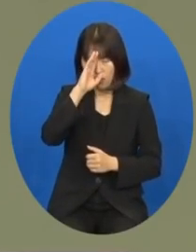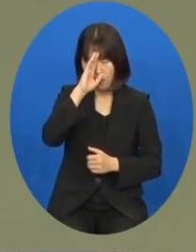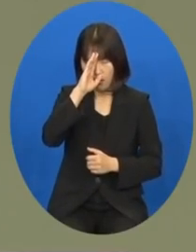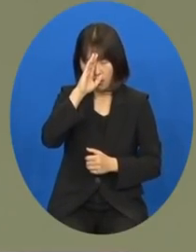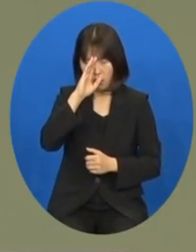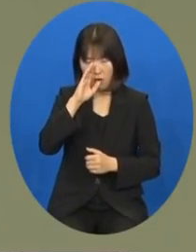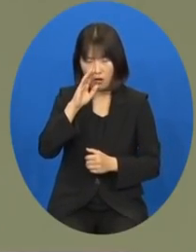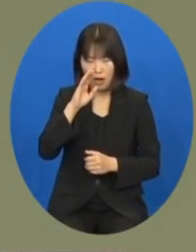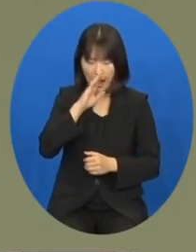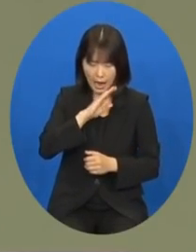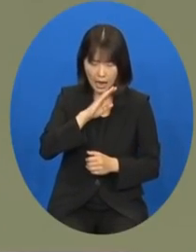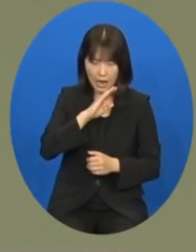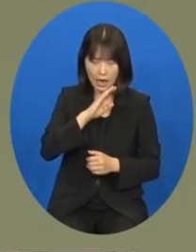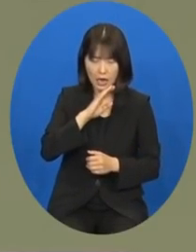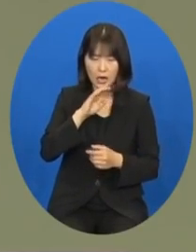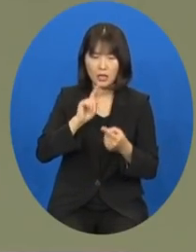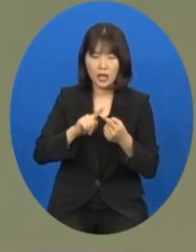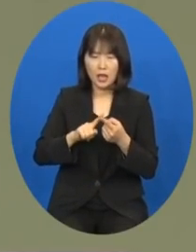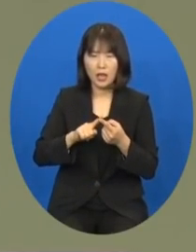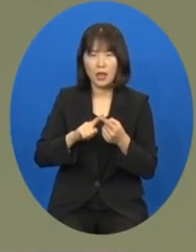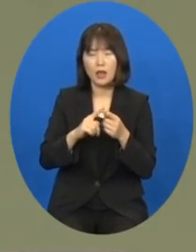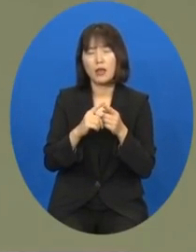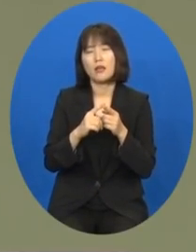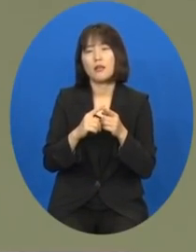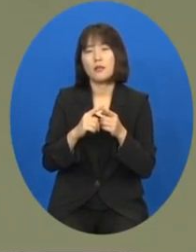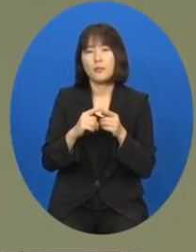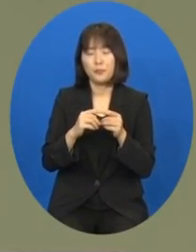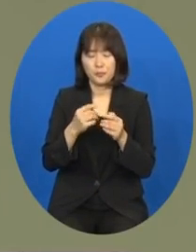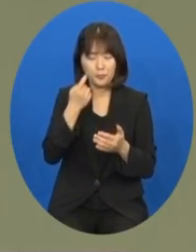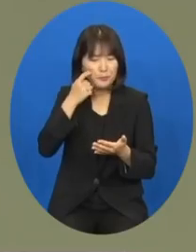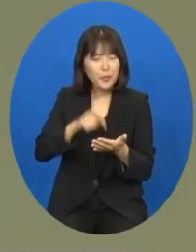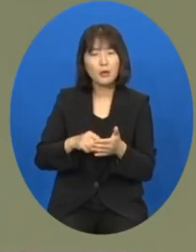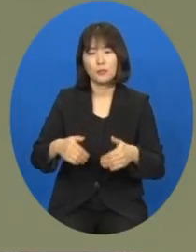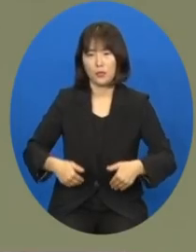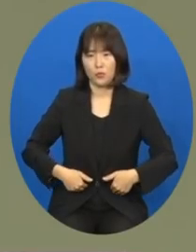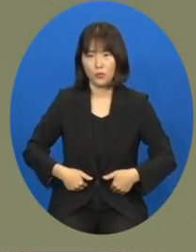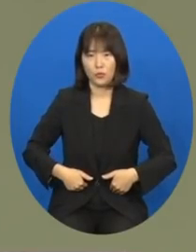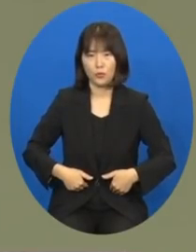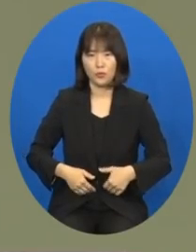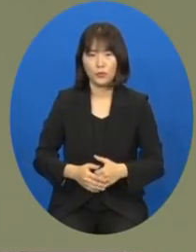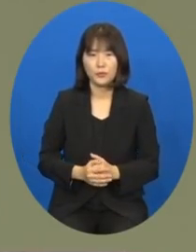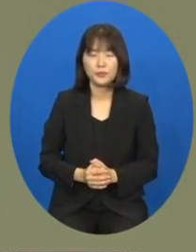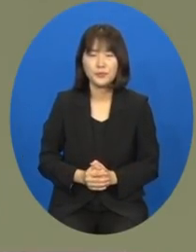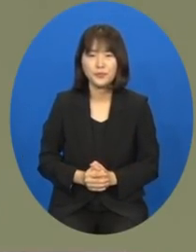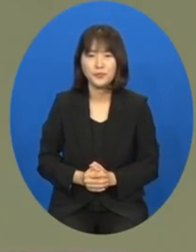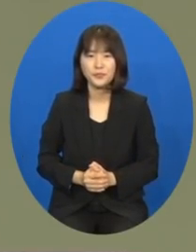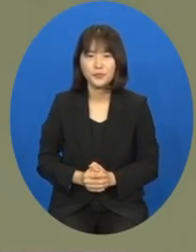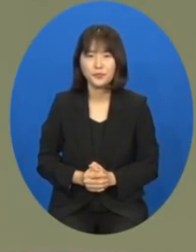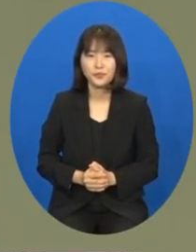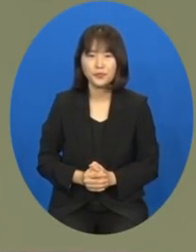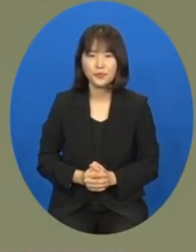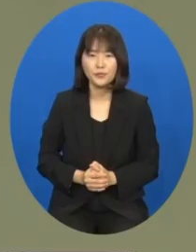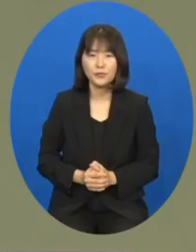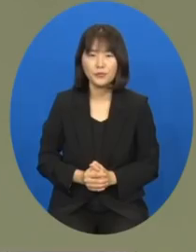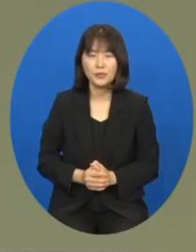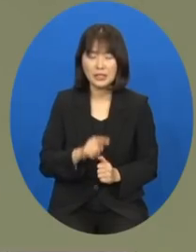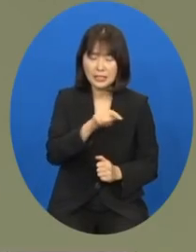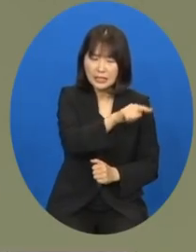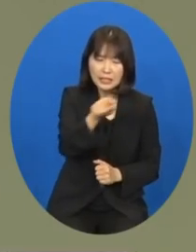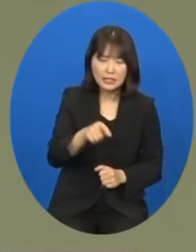자신의 시체를 김하늘 2 쪄 내기 때문에 진리의 빛을 죽도록 싫어 한다는 겁니다 이것이